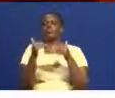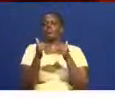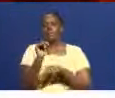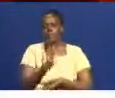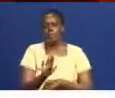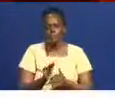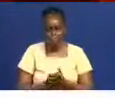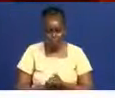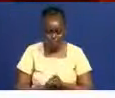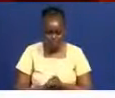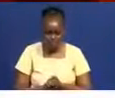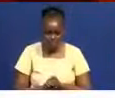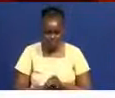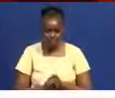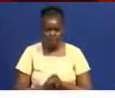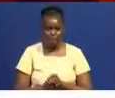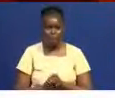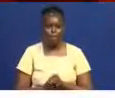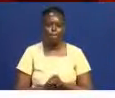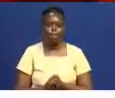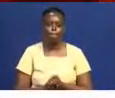nao.